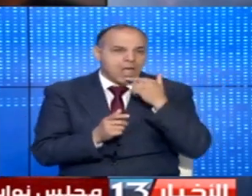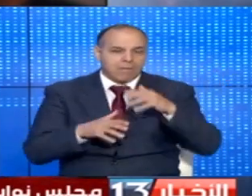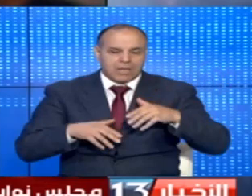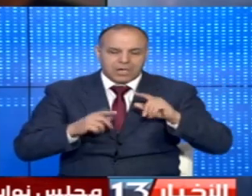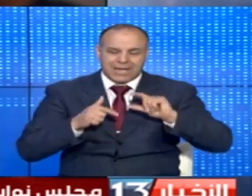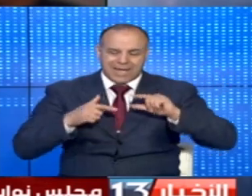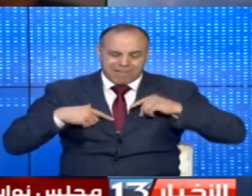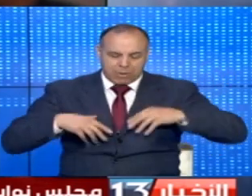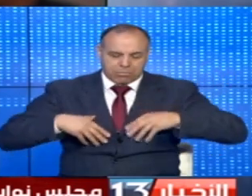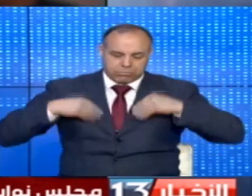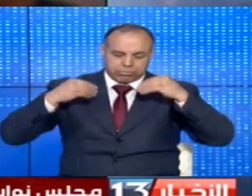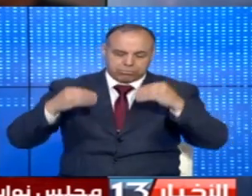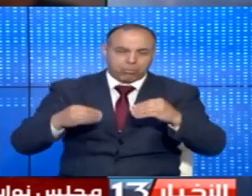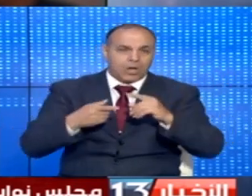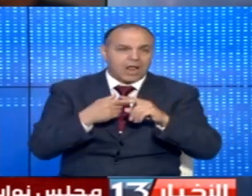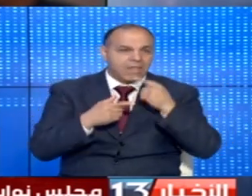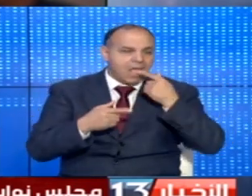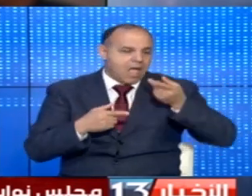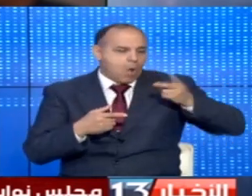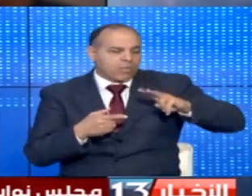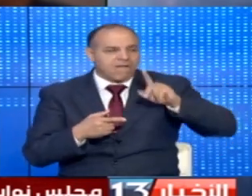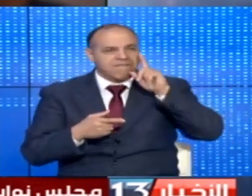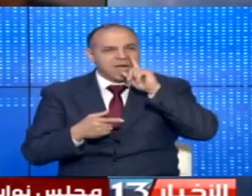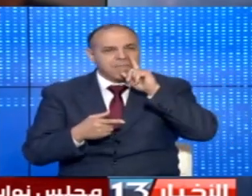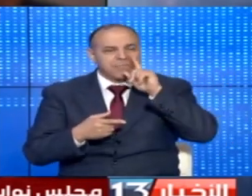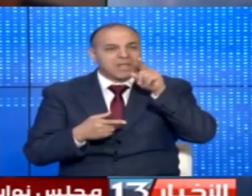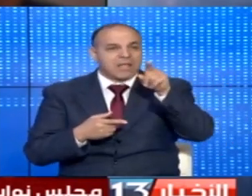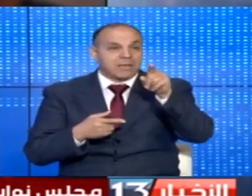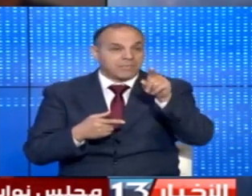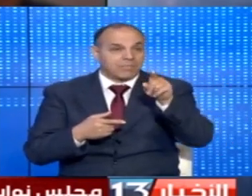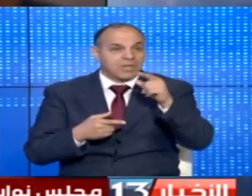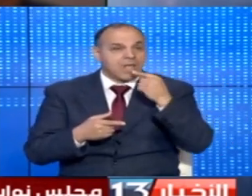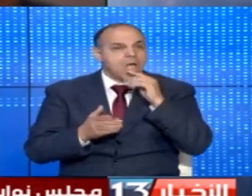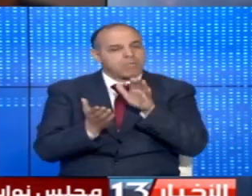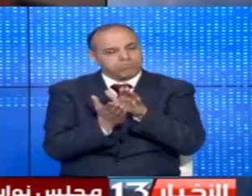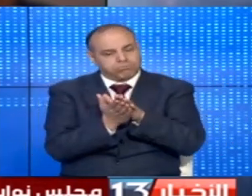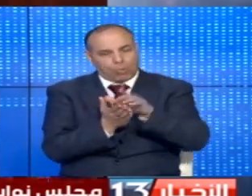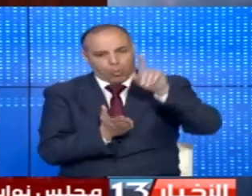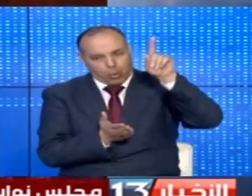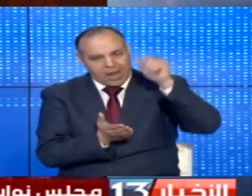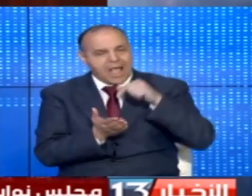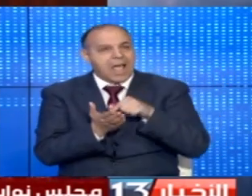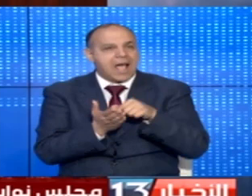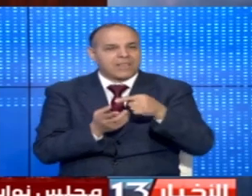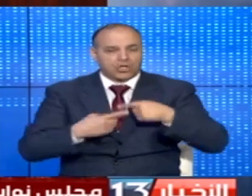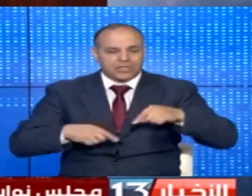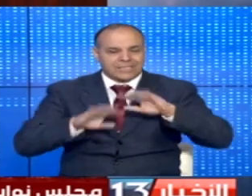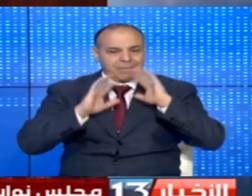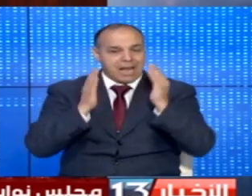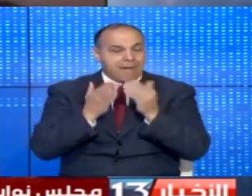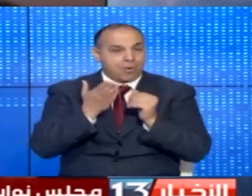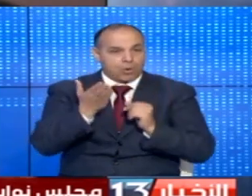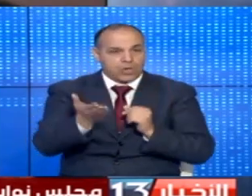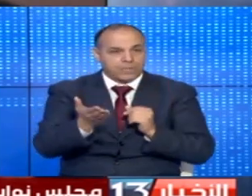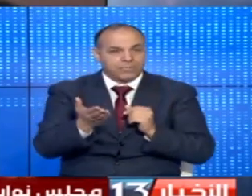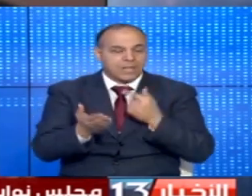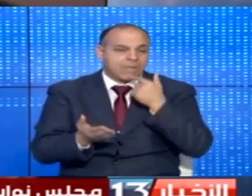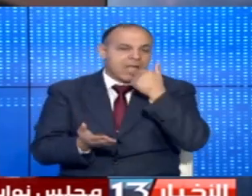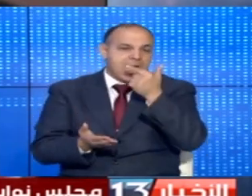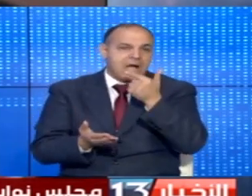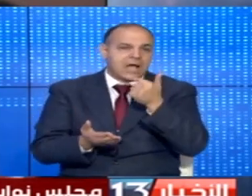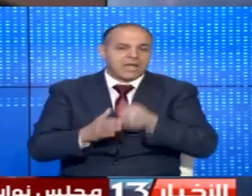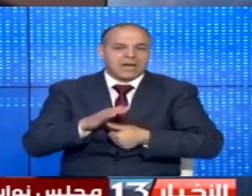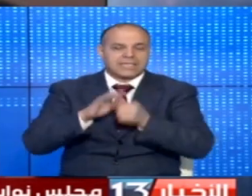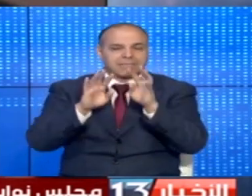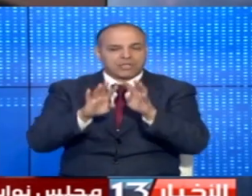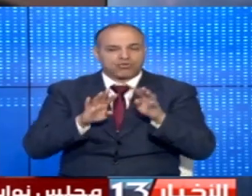النائب ابو بكر رائد قام والذي عودته النائب عواطف جريش و ادت اليمين خلال الجلسه العامه كما اعلن رئيس